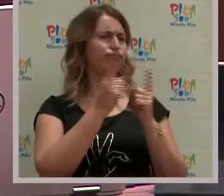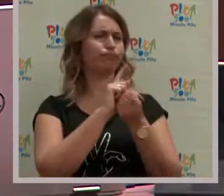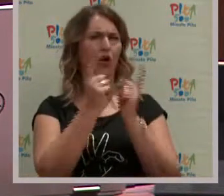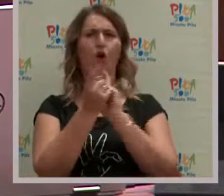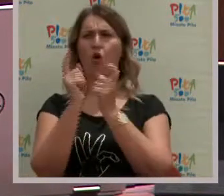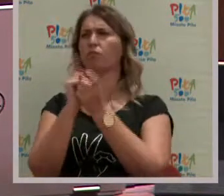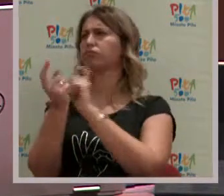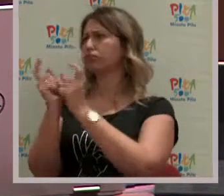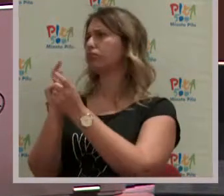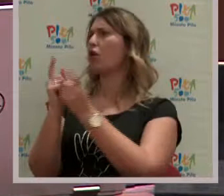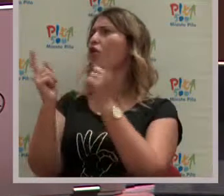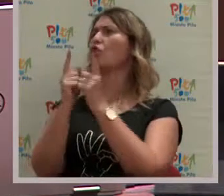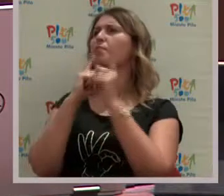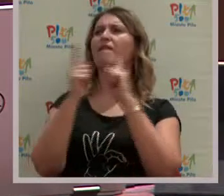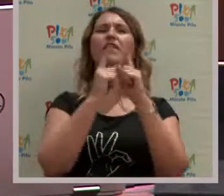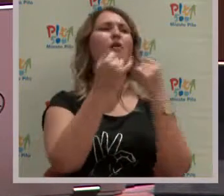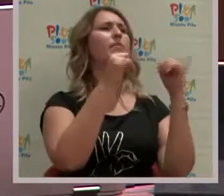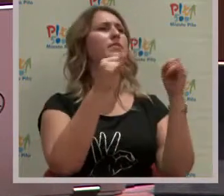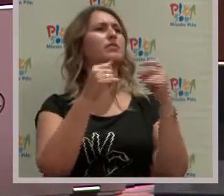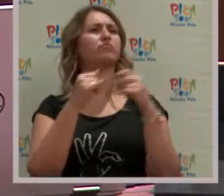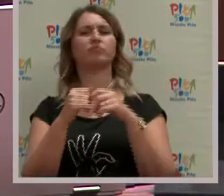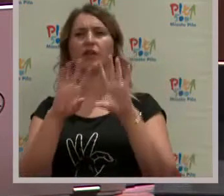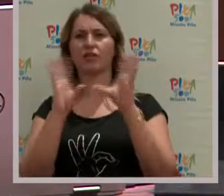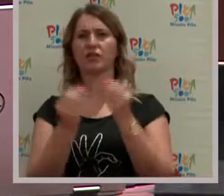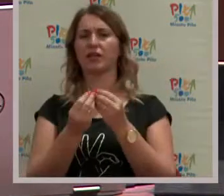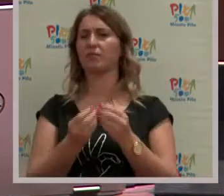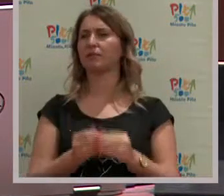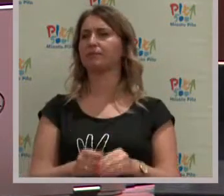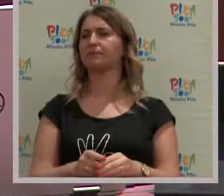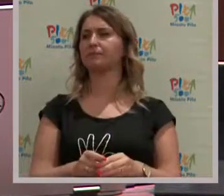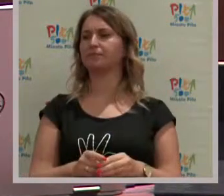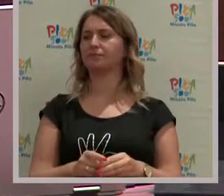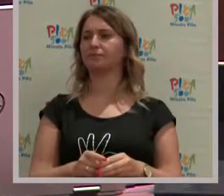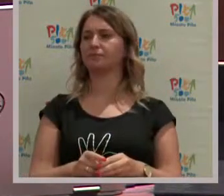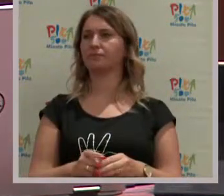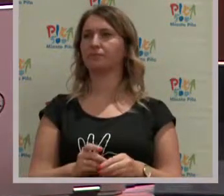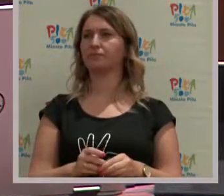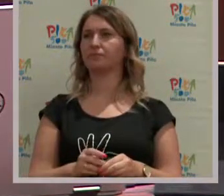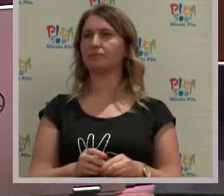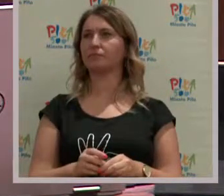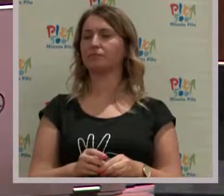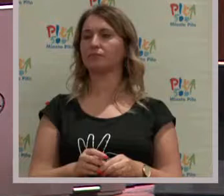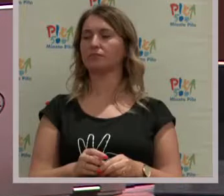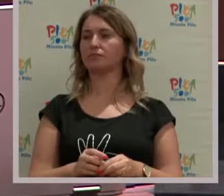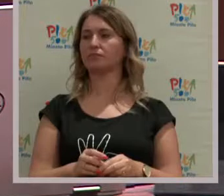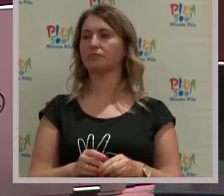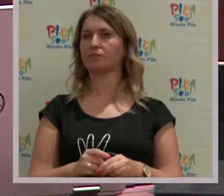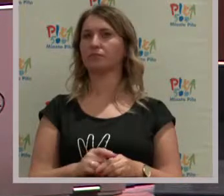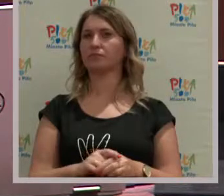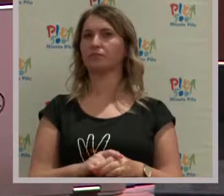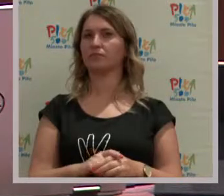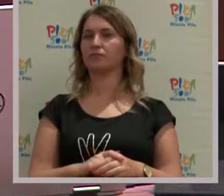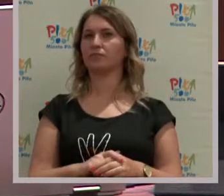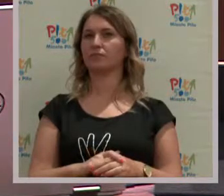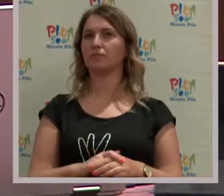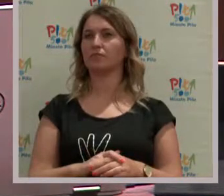wniosku że byłoby to bardzo ryzykowne i niepotrzebne w sytuacji już